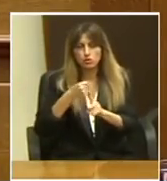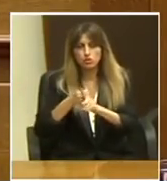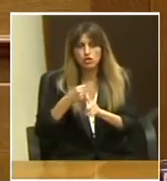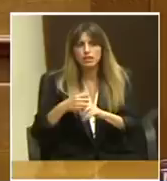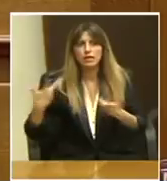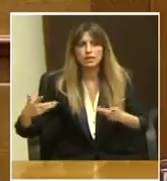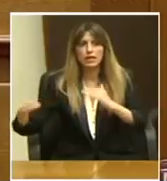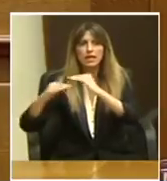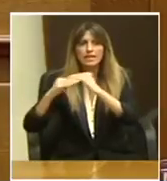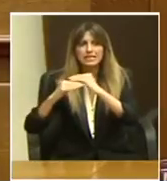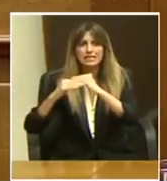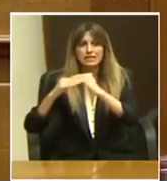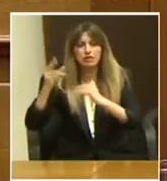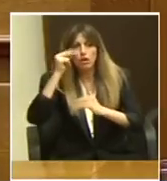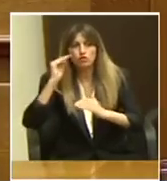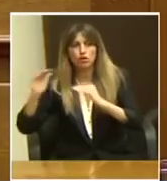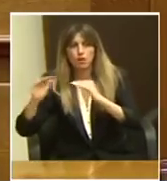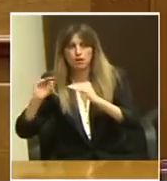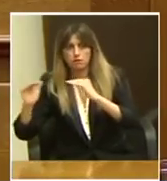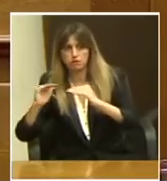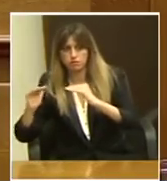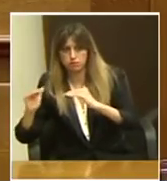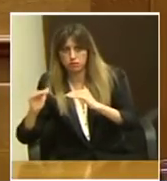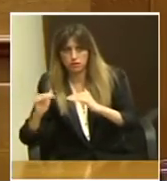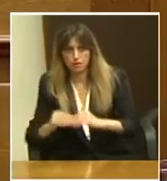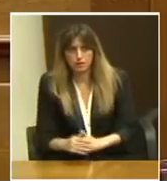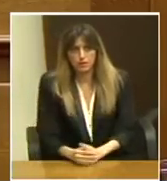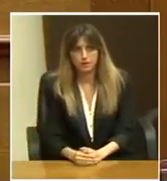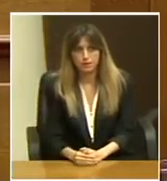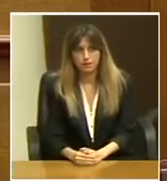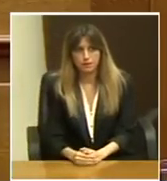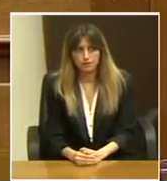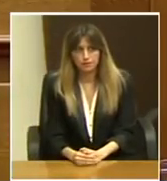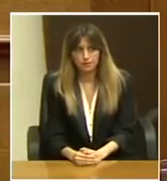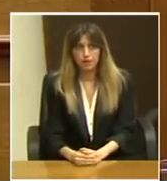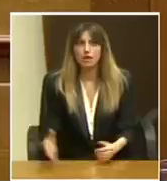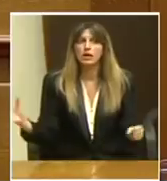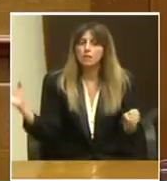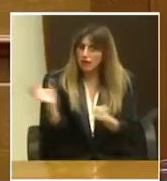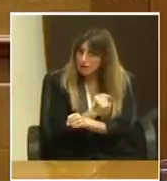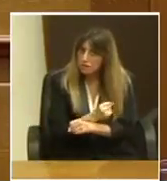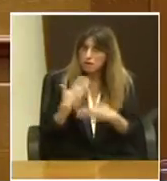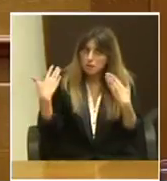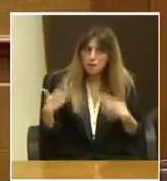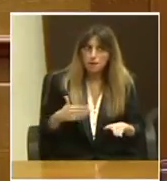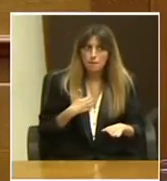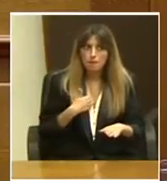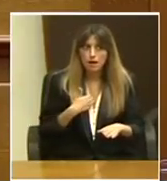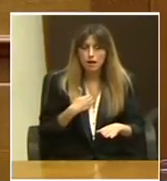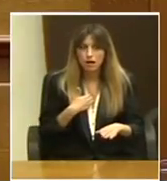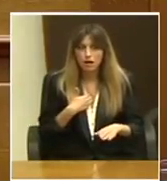Μόλις το πήραμε, έπαψε να σας πειράζει. Έπαψε να έχει νόημα. Γιατί? Γιατί έπρεπε να είχατε τη τιμιότητα και το θάρρος και να